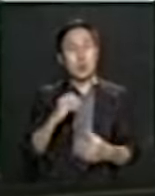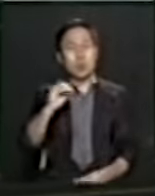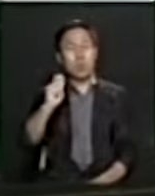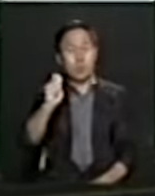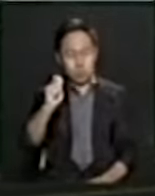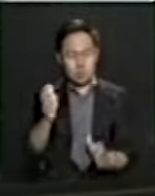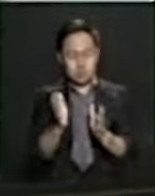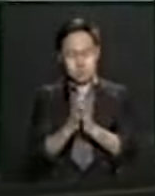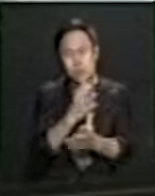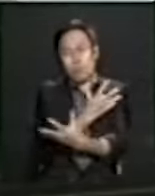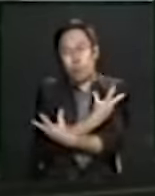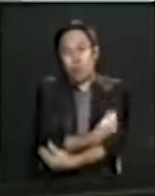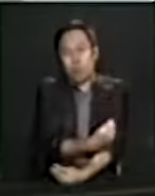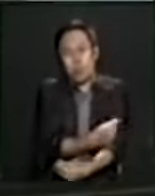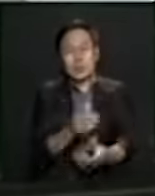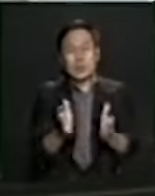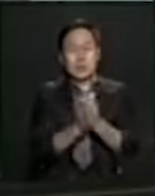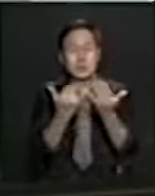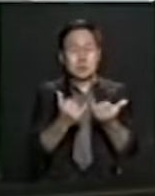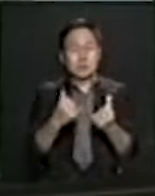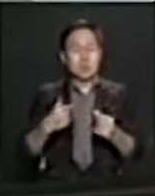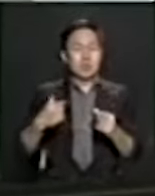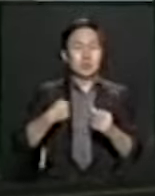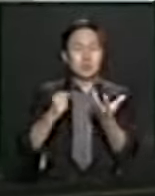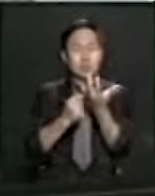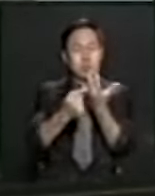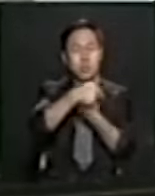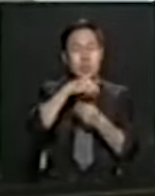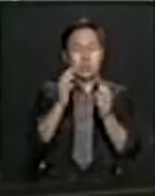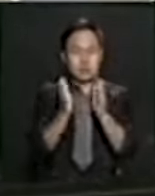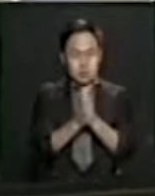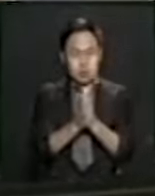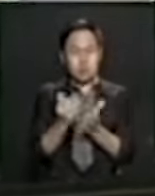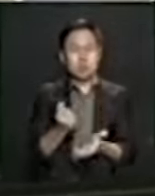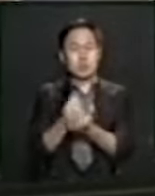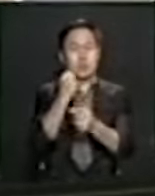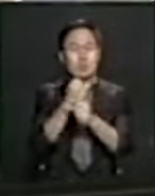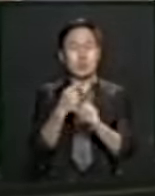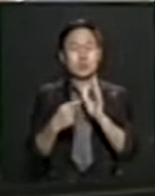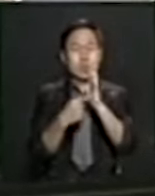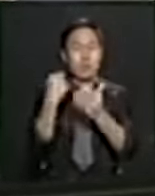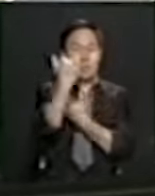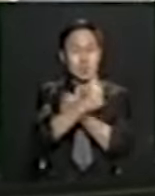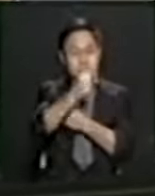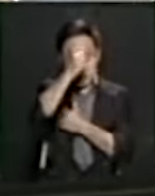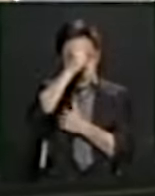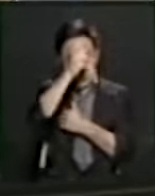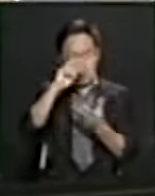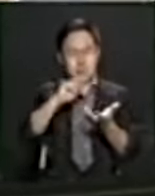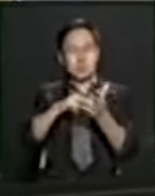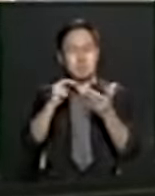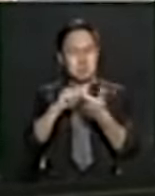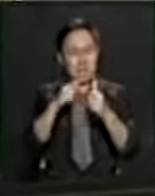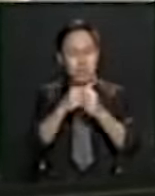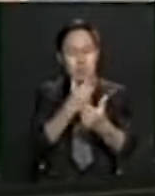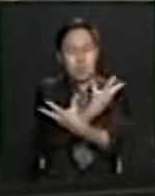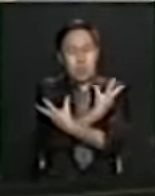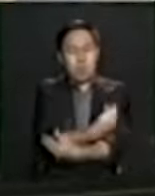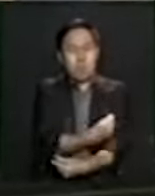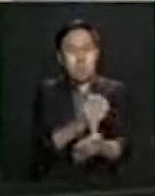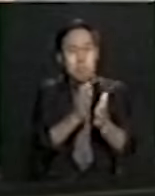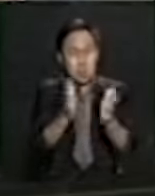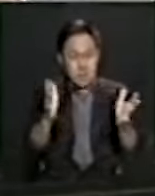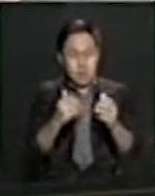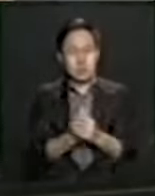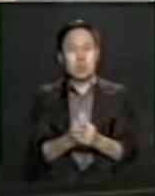ทั่วโลก 1,200,000 คนช่วยกันตลอดโดยเฉพาะอินเดียไม่น่าเชื่อในอินเดียเป็นจำนวนมหาศาลก็เพราะโรตารี่